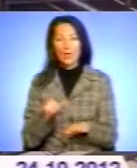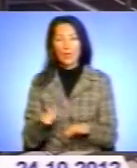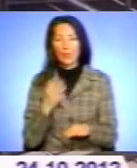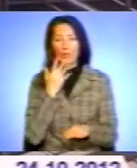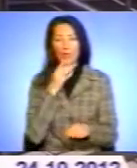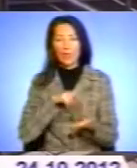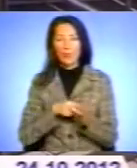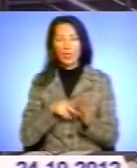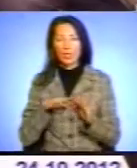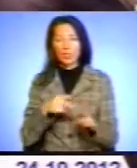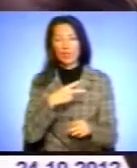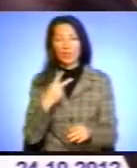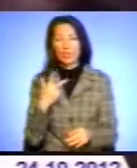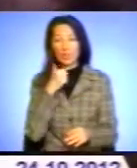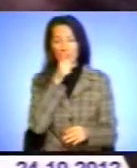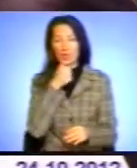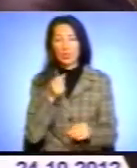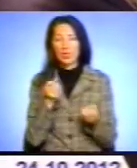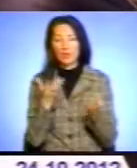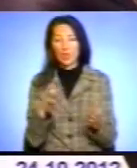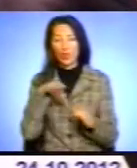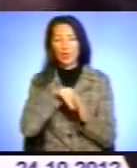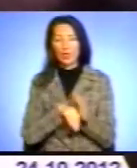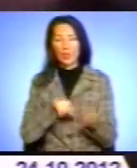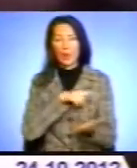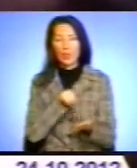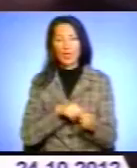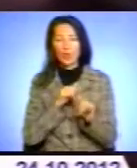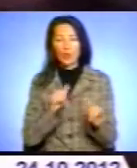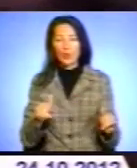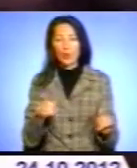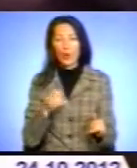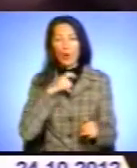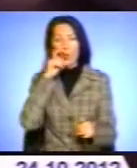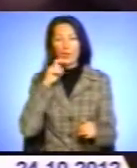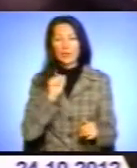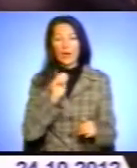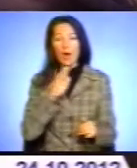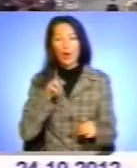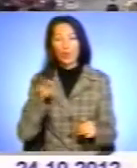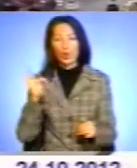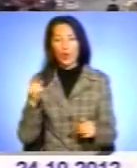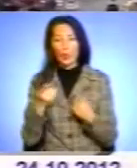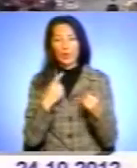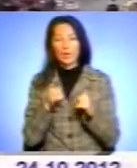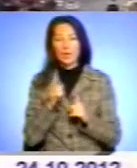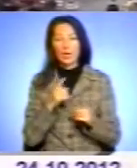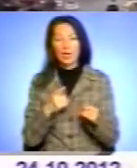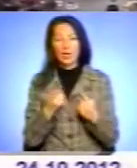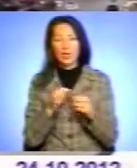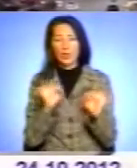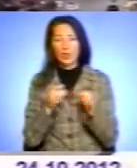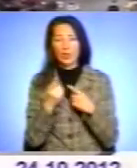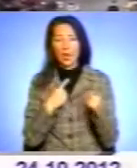Національний план дій на 2013 рік, звичайно ж, включатиме питання розвитку кримської автономії. Про це йшлося під час наради з